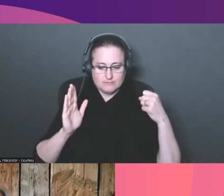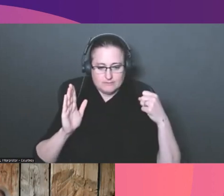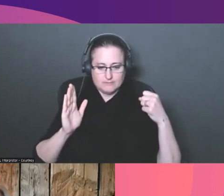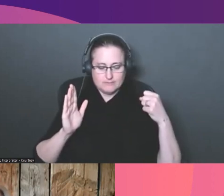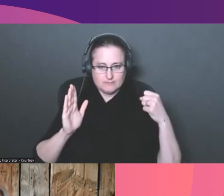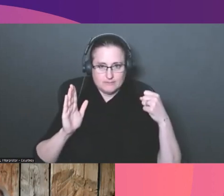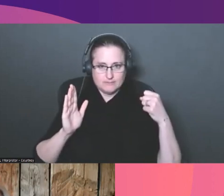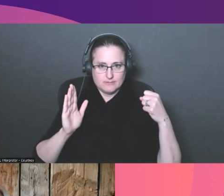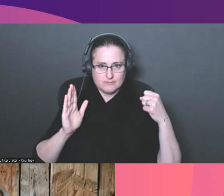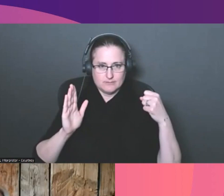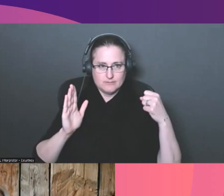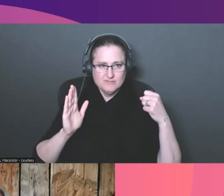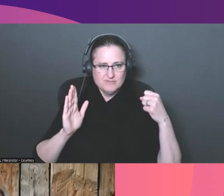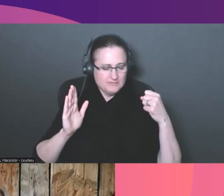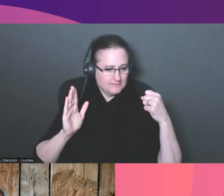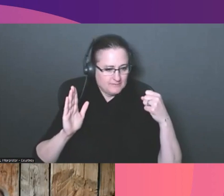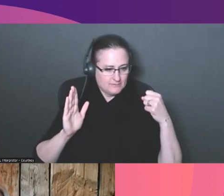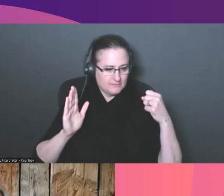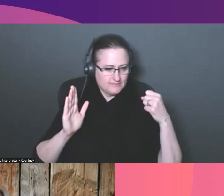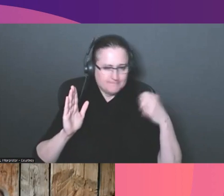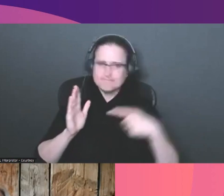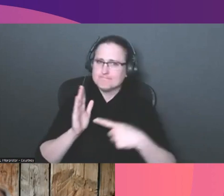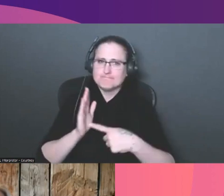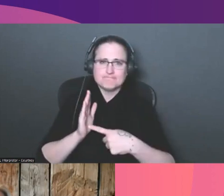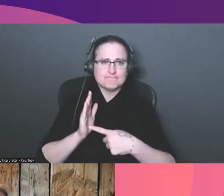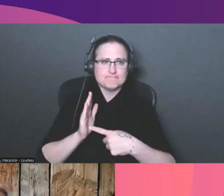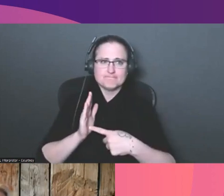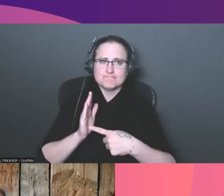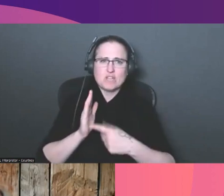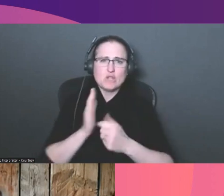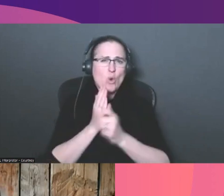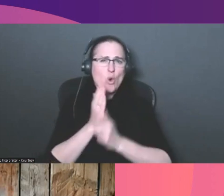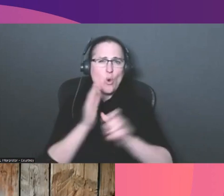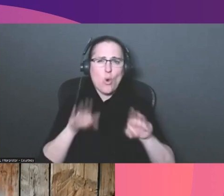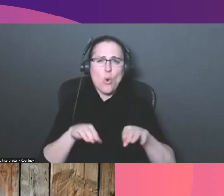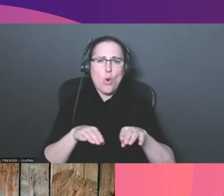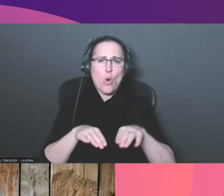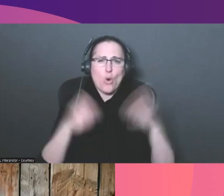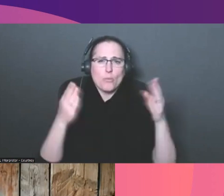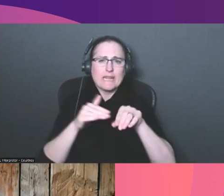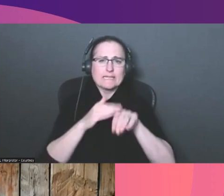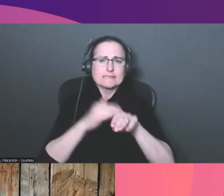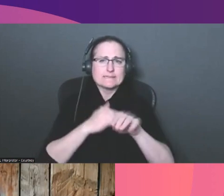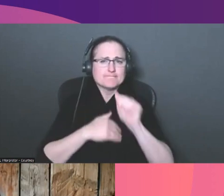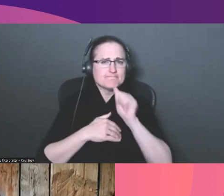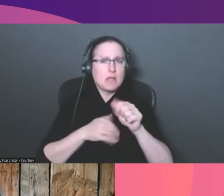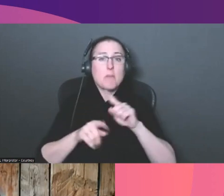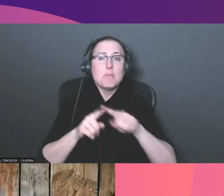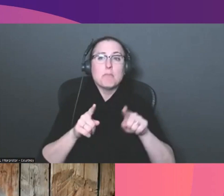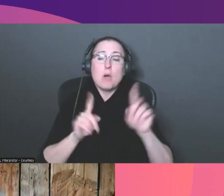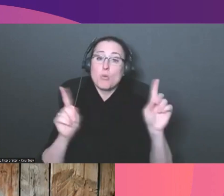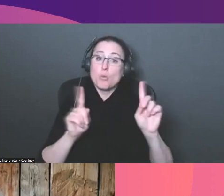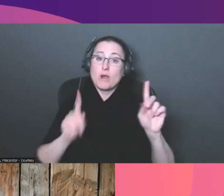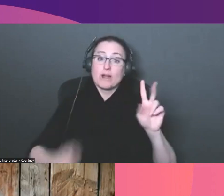Je ne me souviens pas selon l'article. Non, ce n'est pas un article